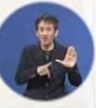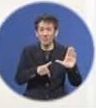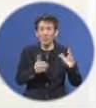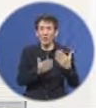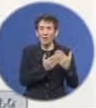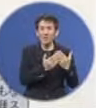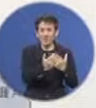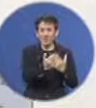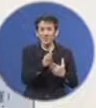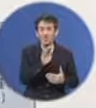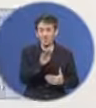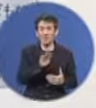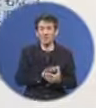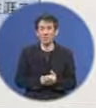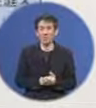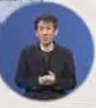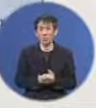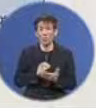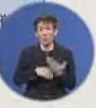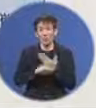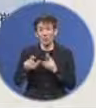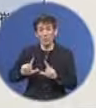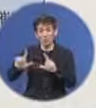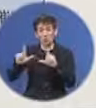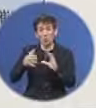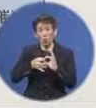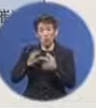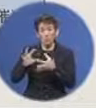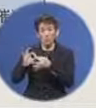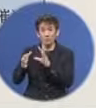ームズ、はい、これは東京オリンピックが